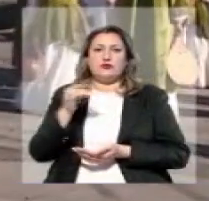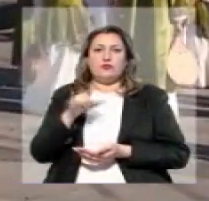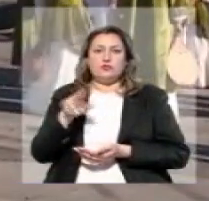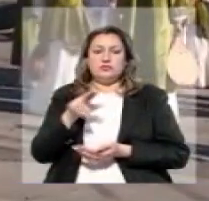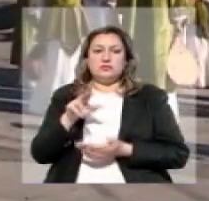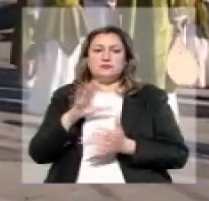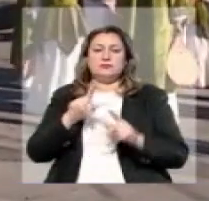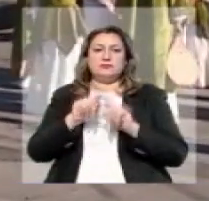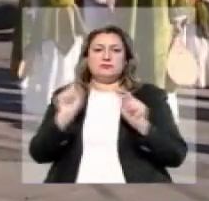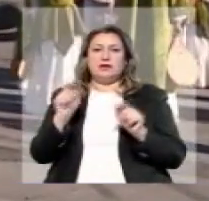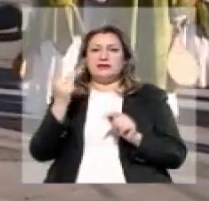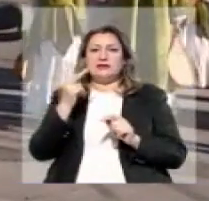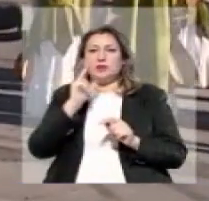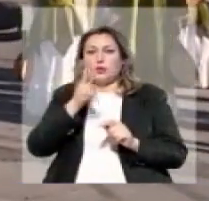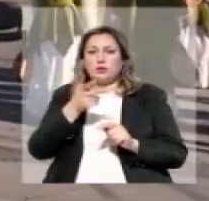қатты дайындалдық,